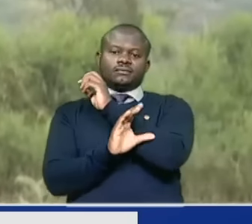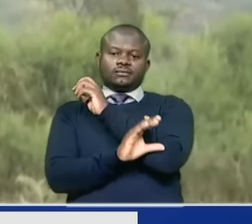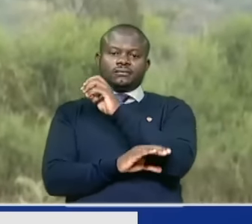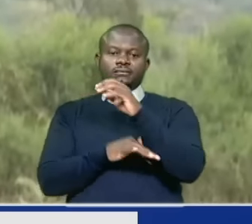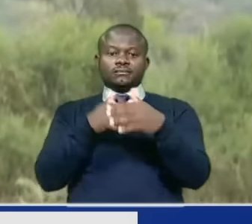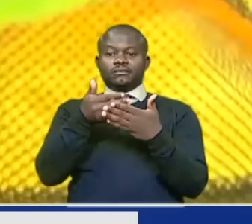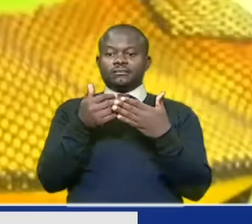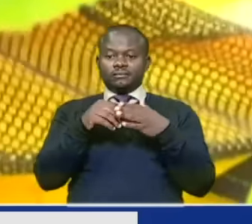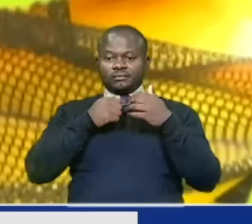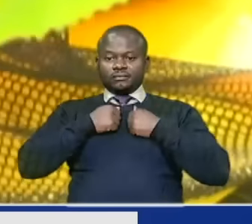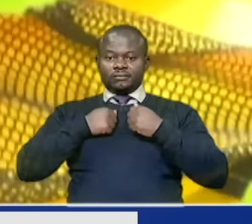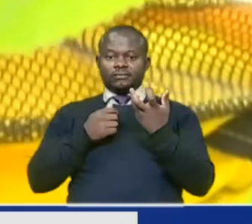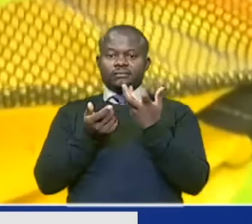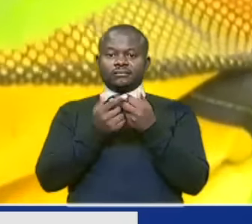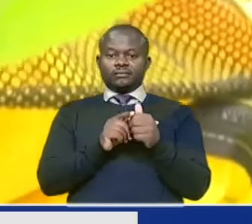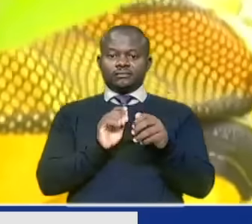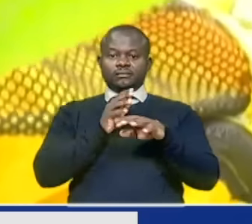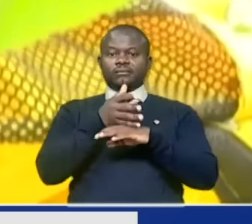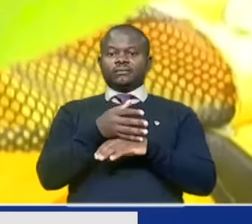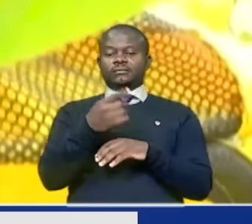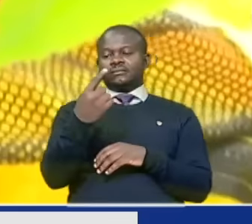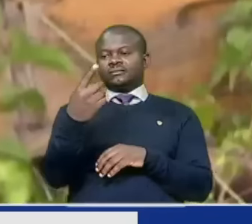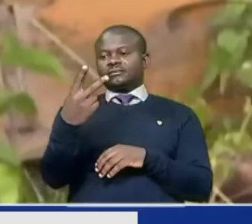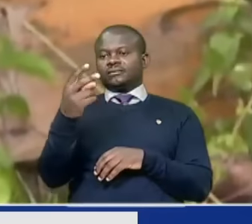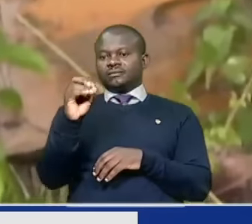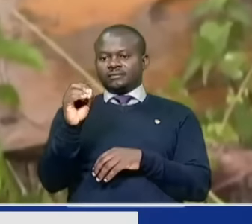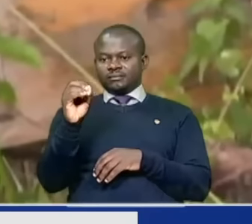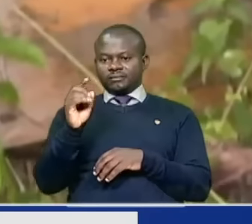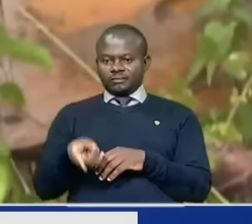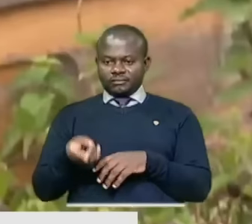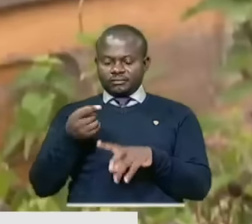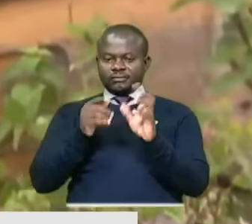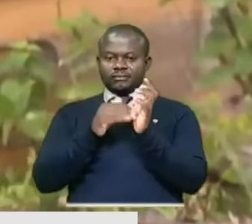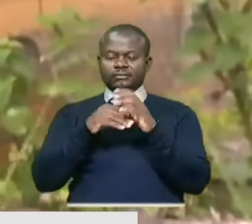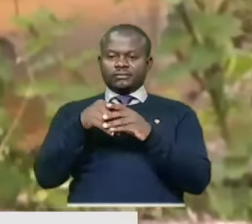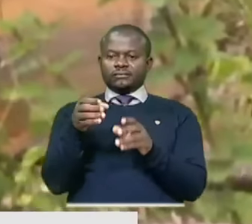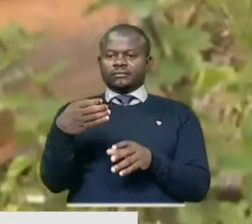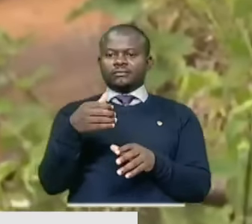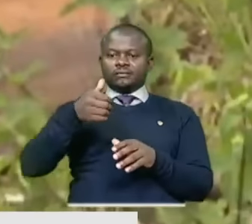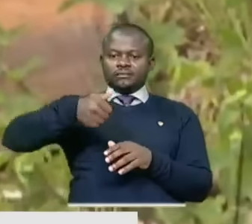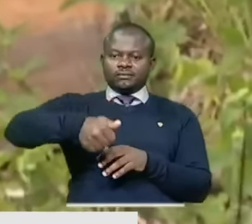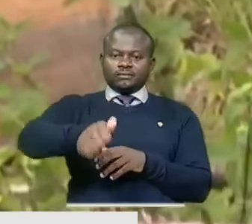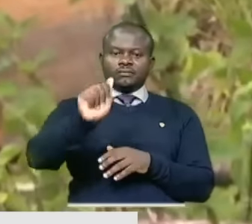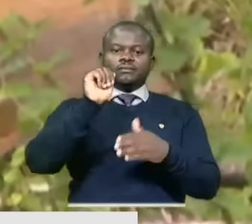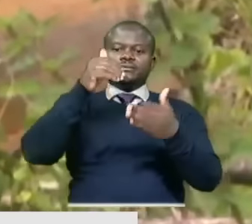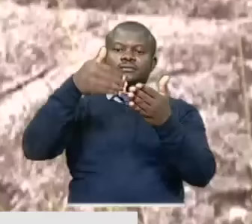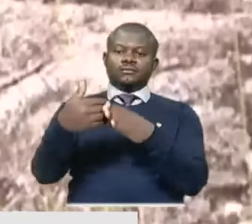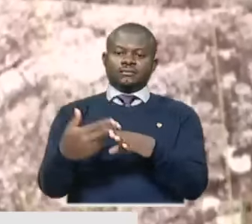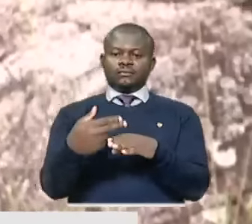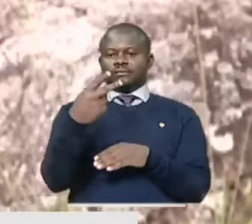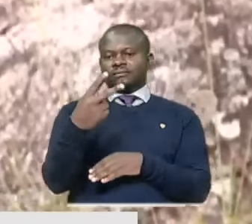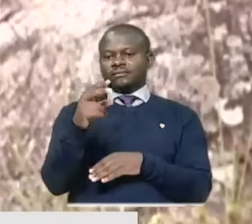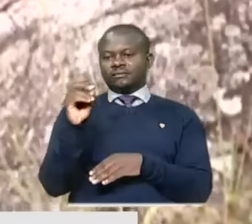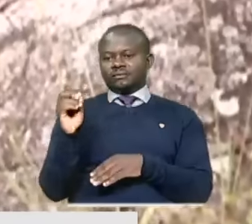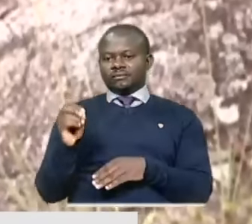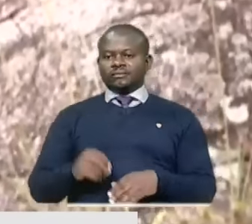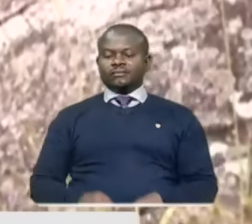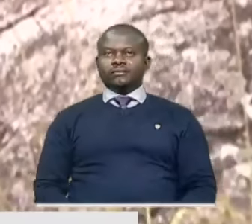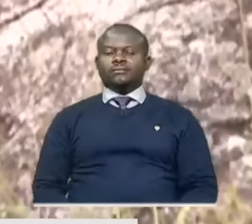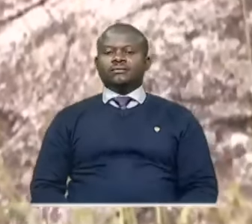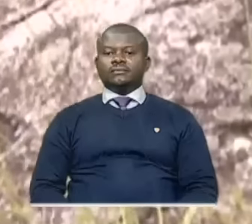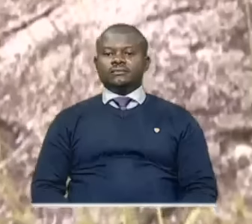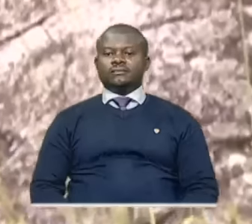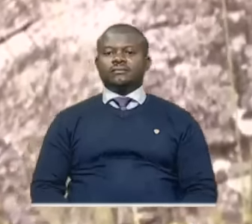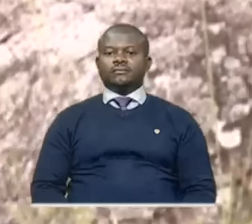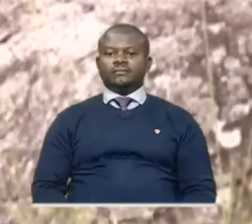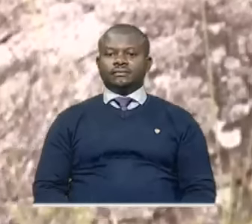ubu mu Rwanda habarurwa abavumvu basaga 120 naho amakoperative yabo akabagera kuri 200 Kanyumba Beata mu